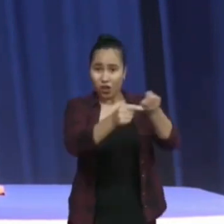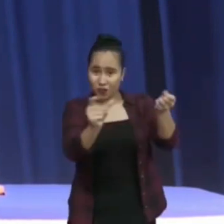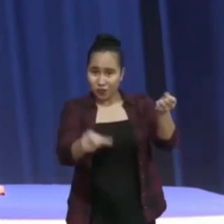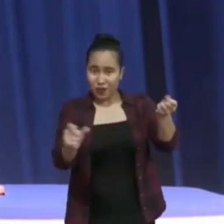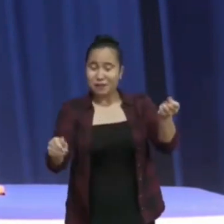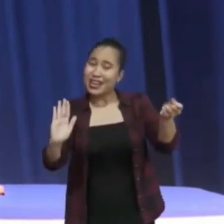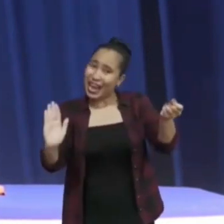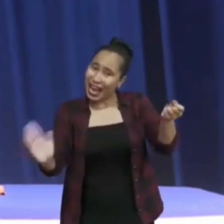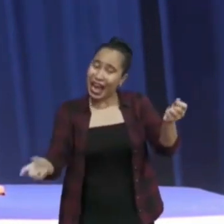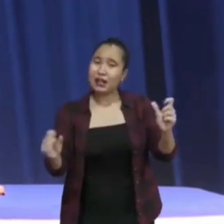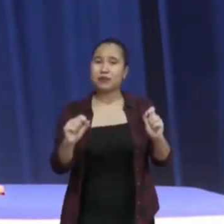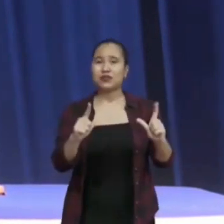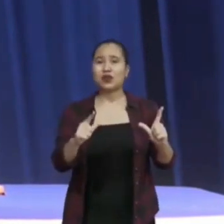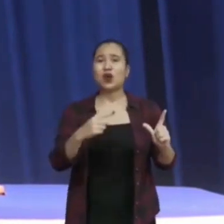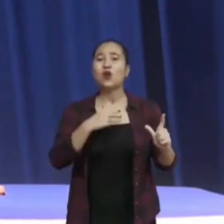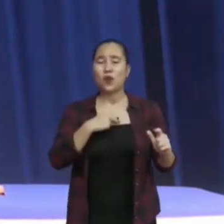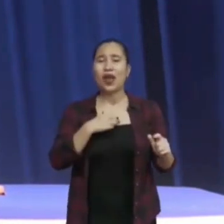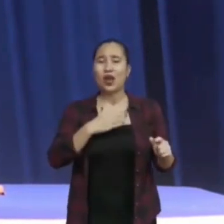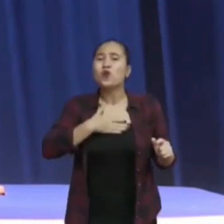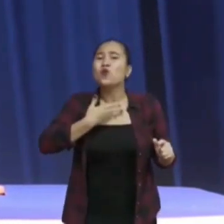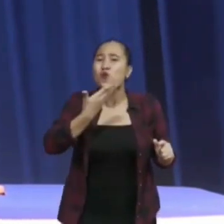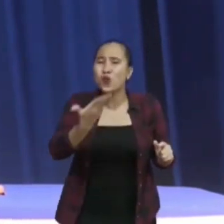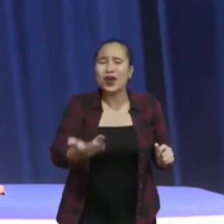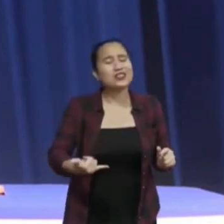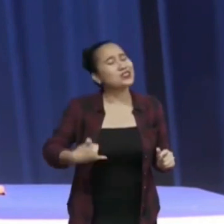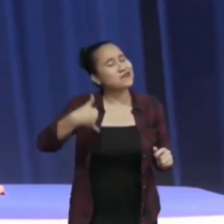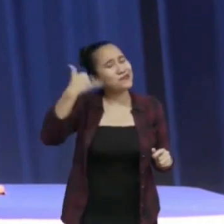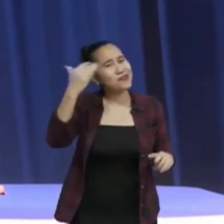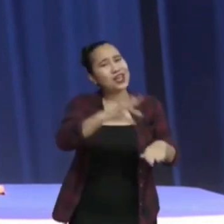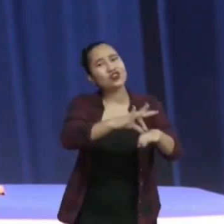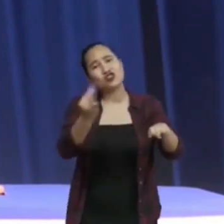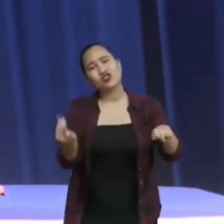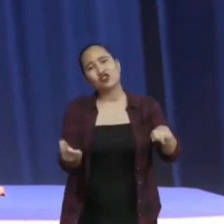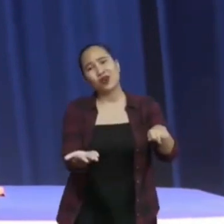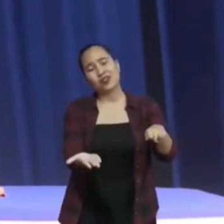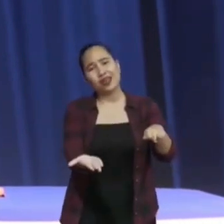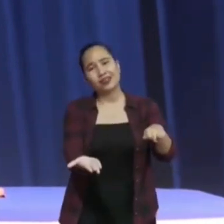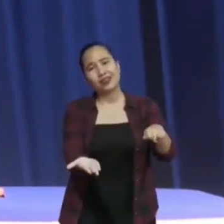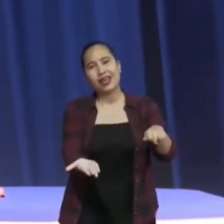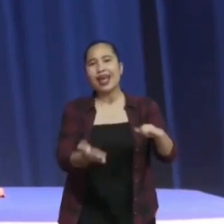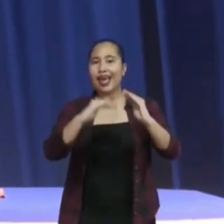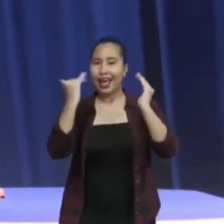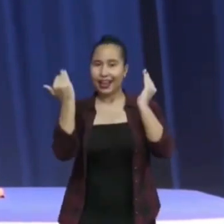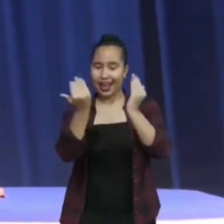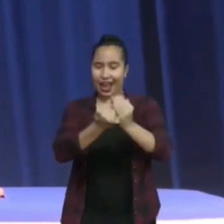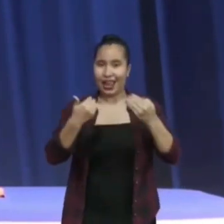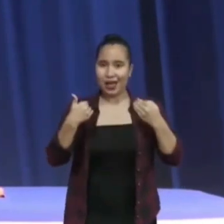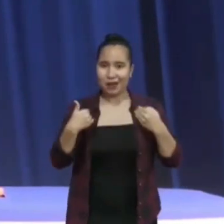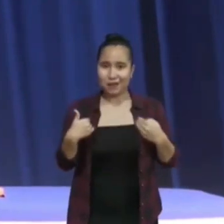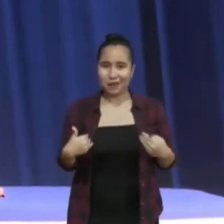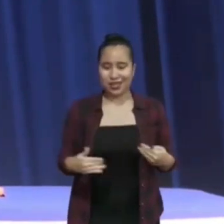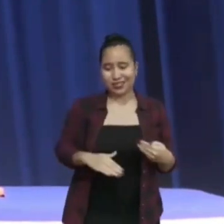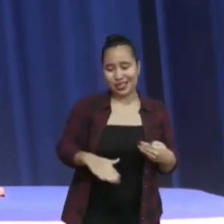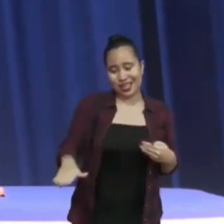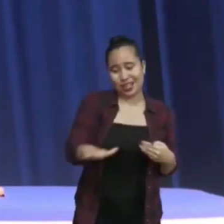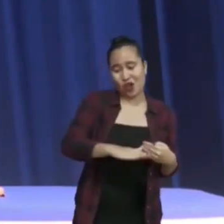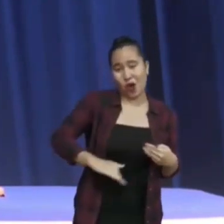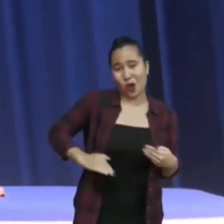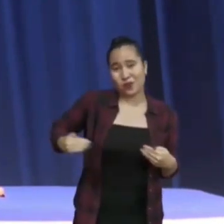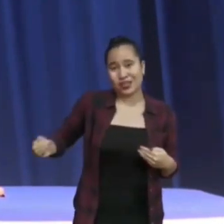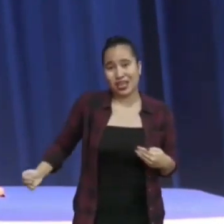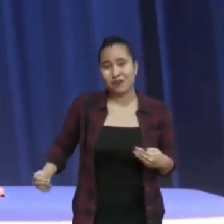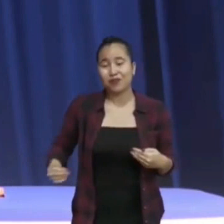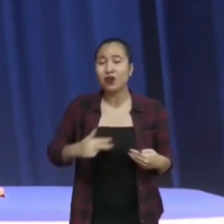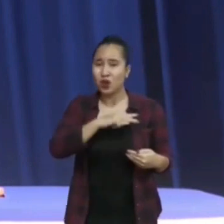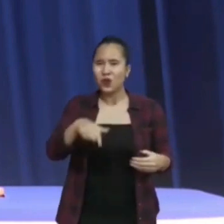We wensen hen heel veel gezondheid toe en alle mensen om hen heen werken we ook heel